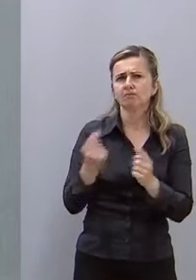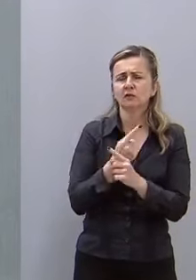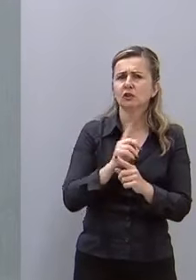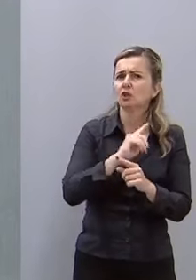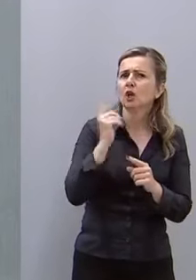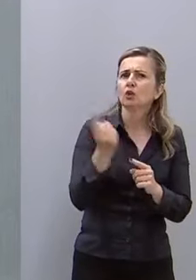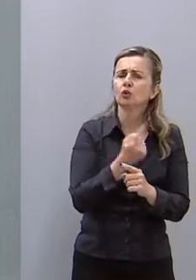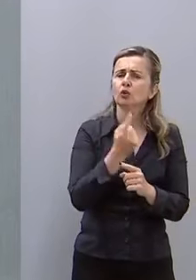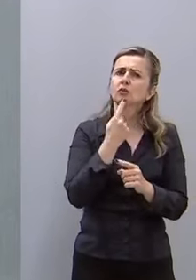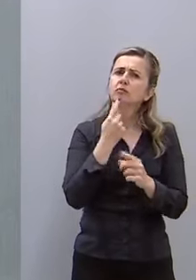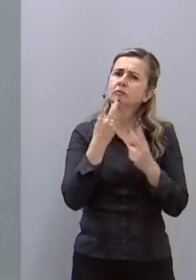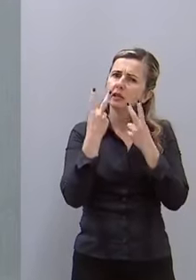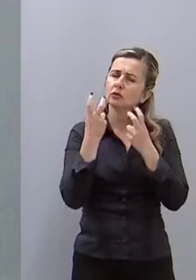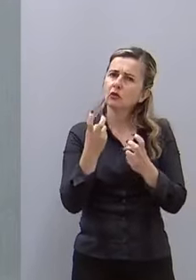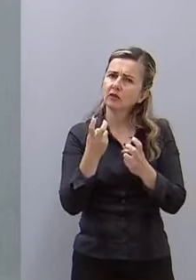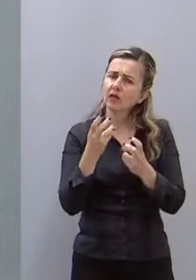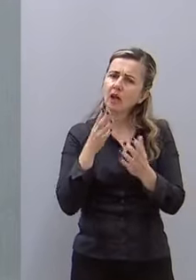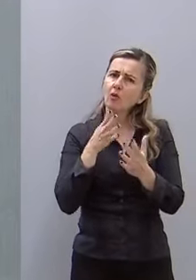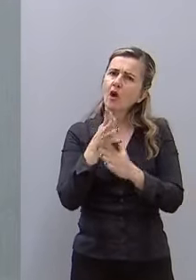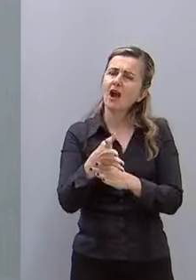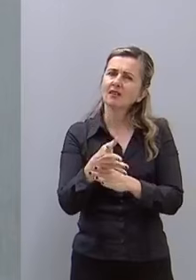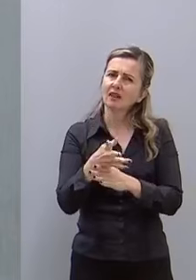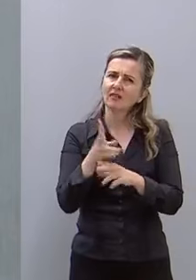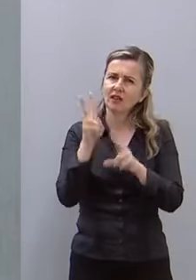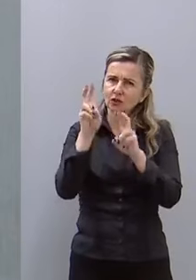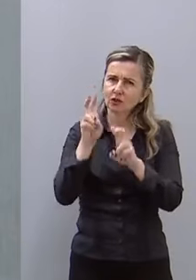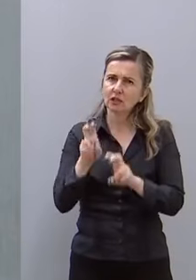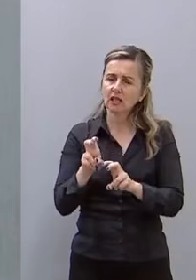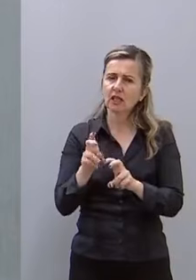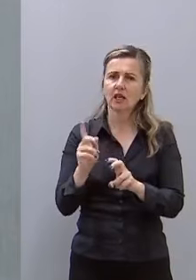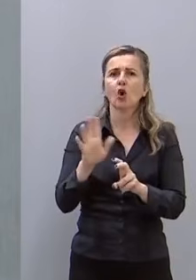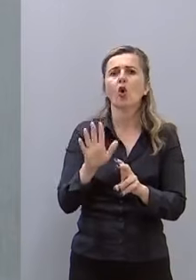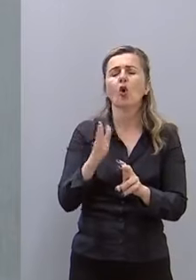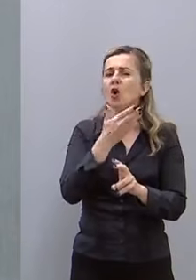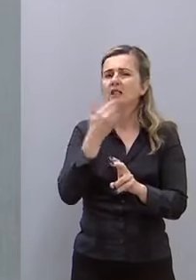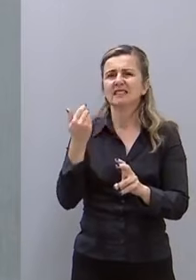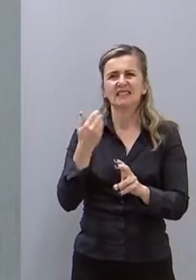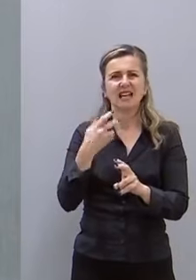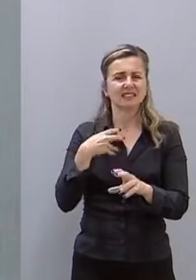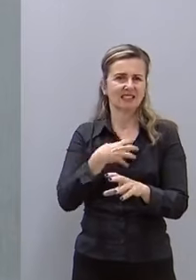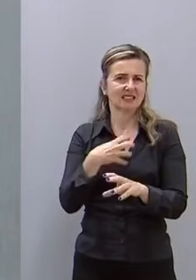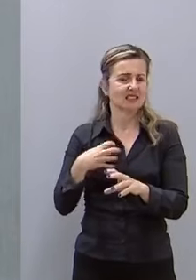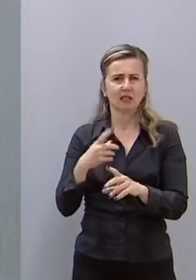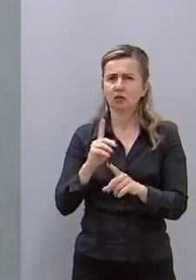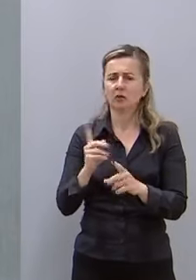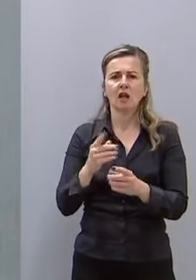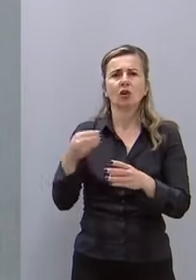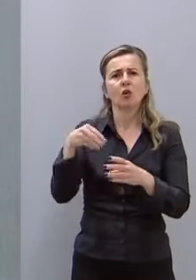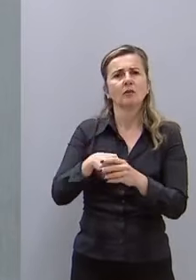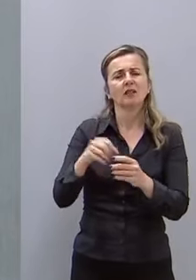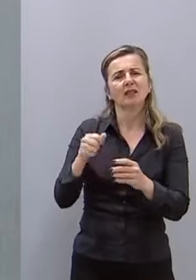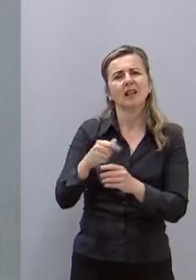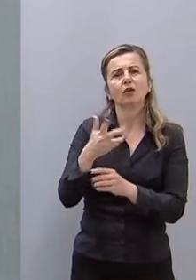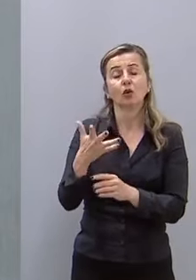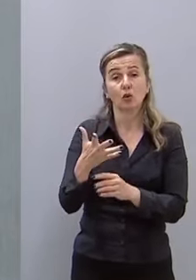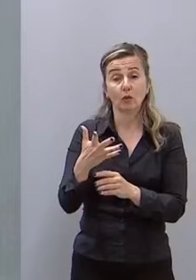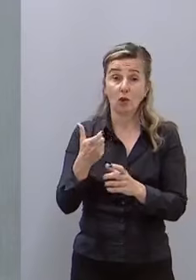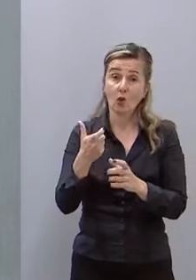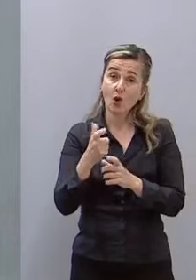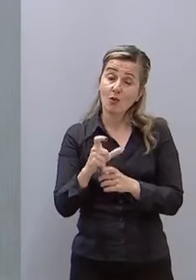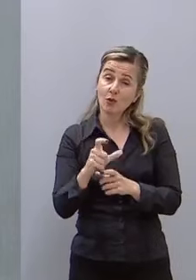quelli che troviamo tramite screening e asintomatici non vengono contagiati ed è per questo che i nostri